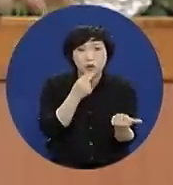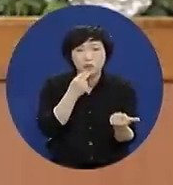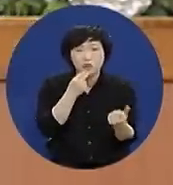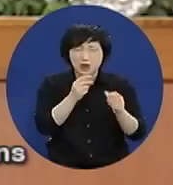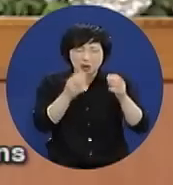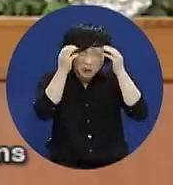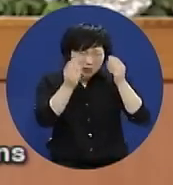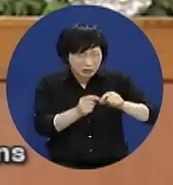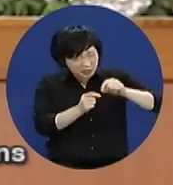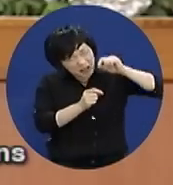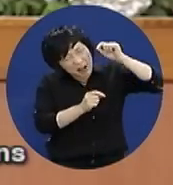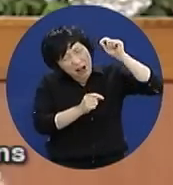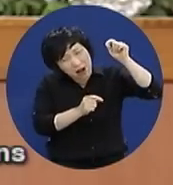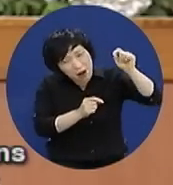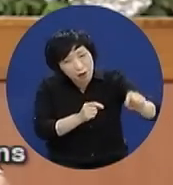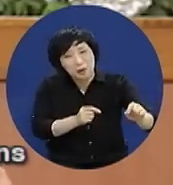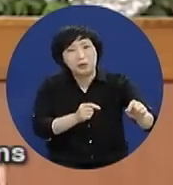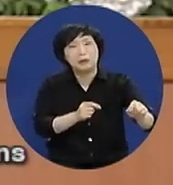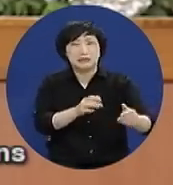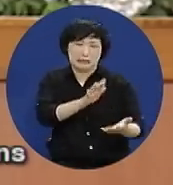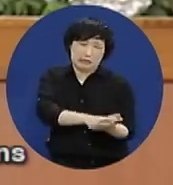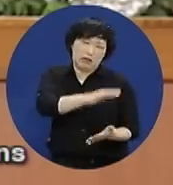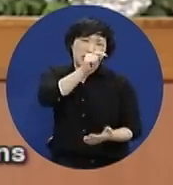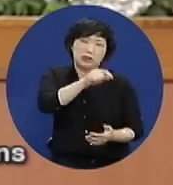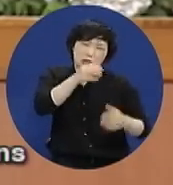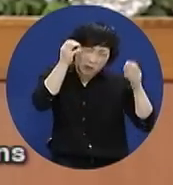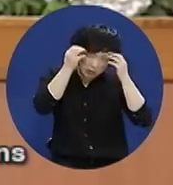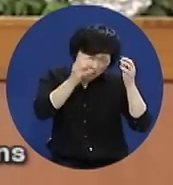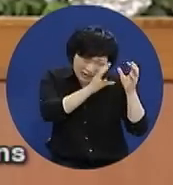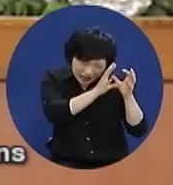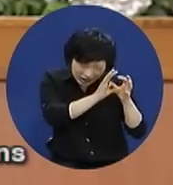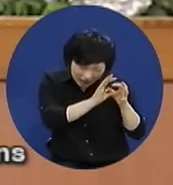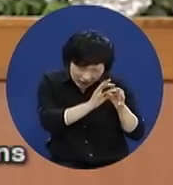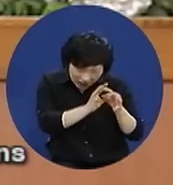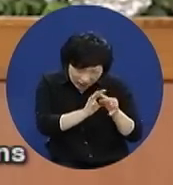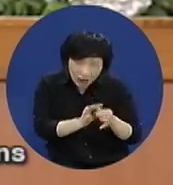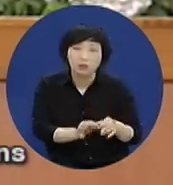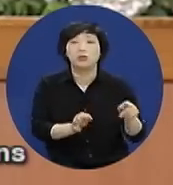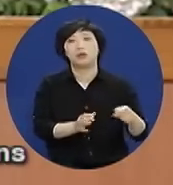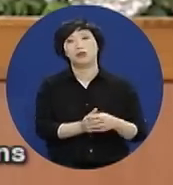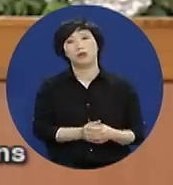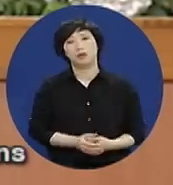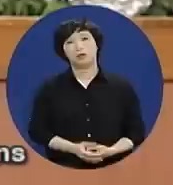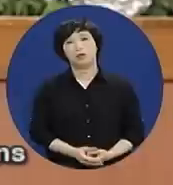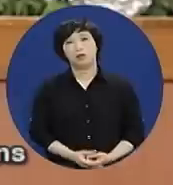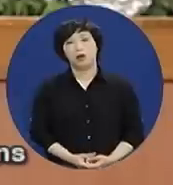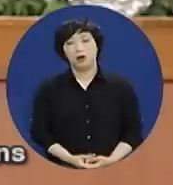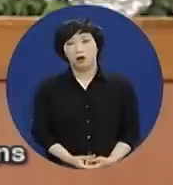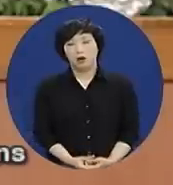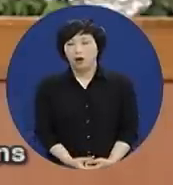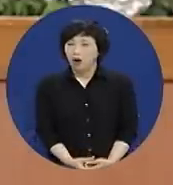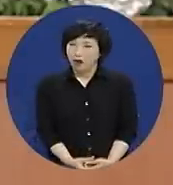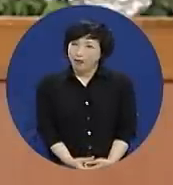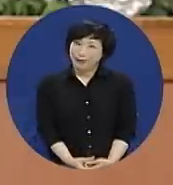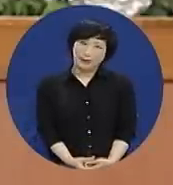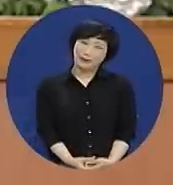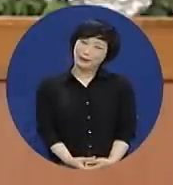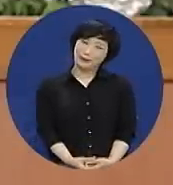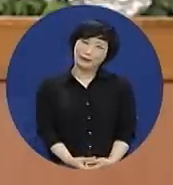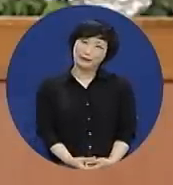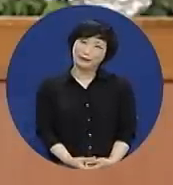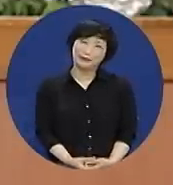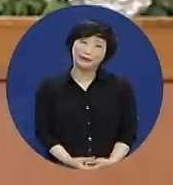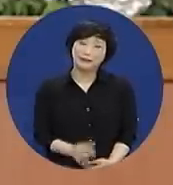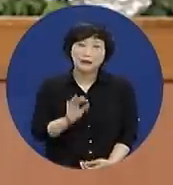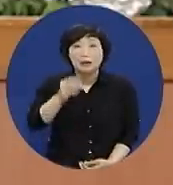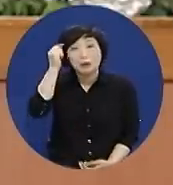もなく永遠に耐えられない苦しみを受けなければならないのですアダムと